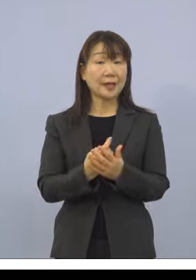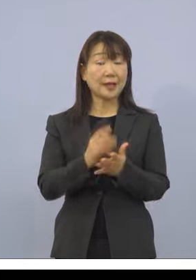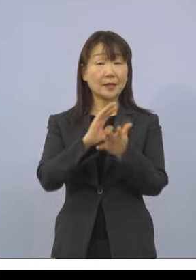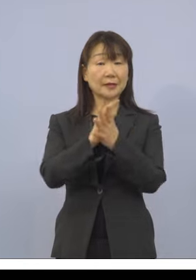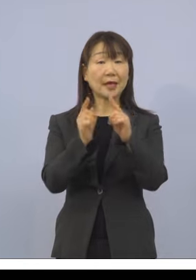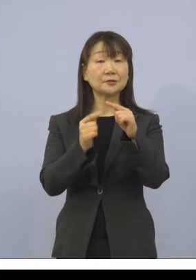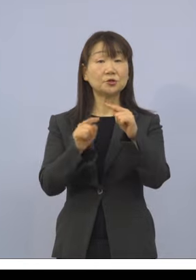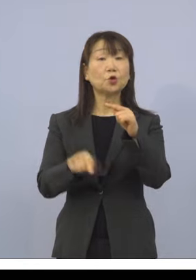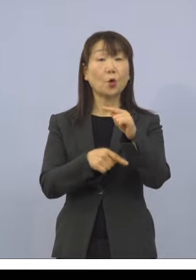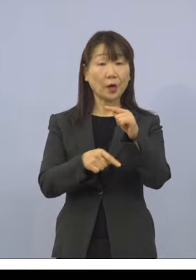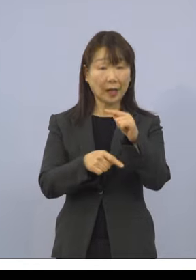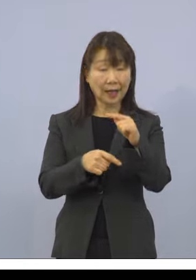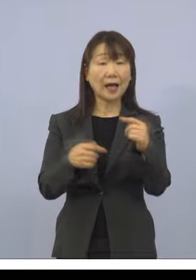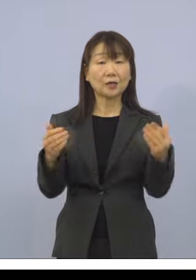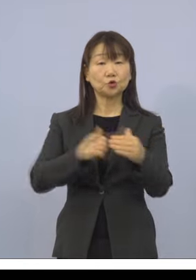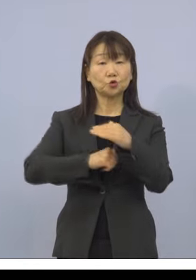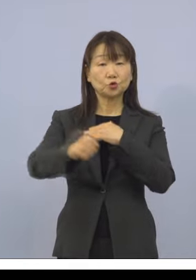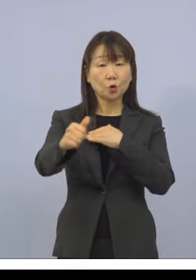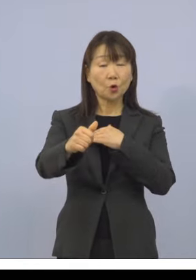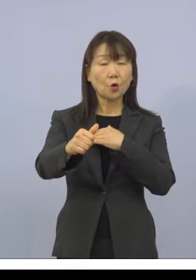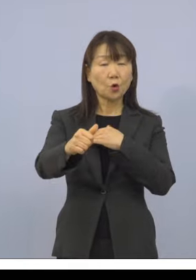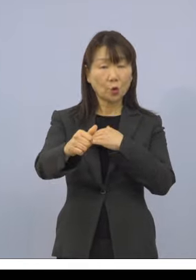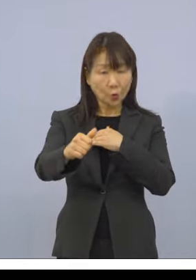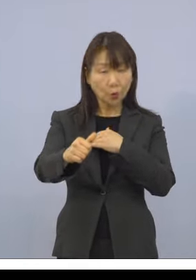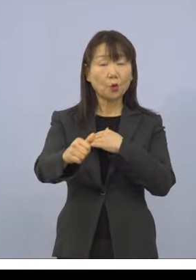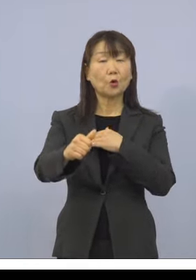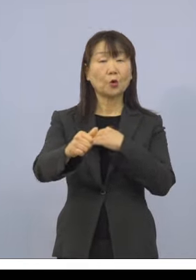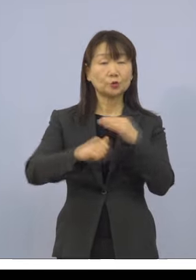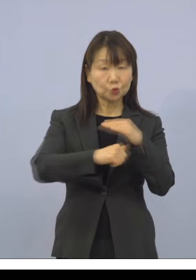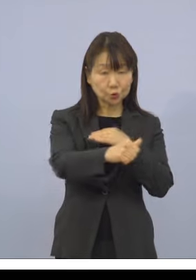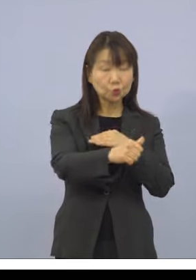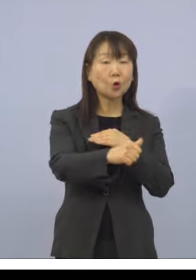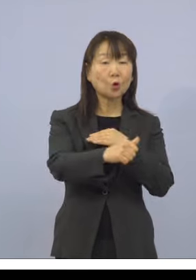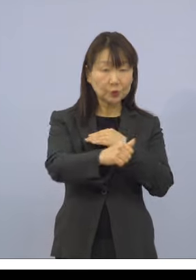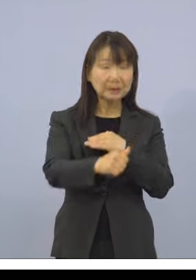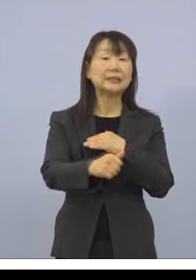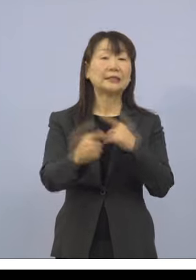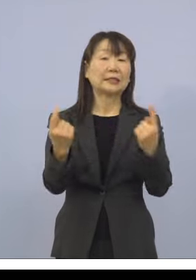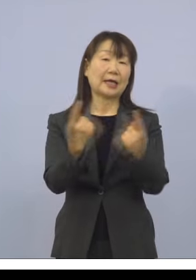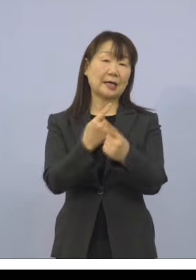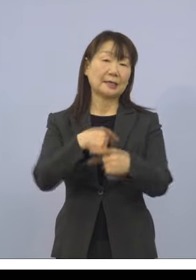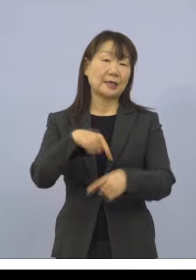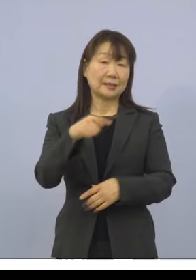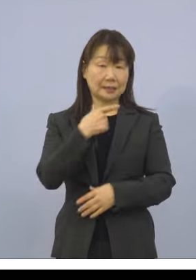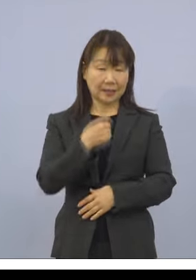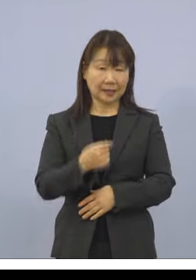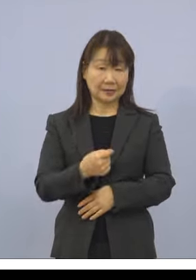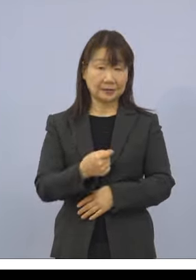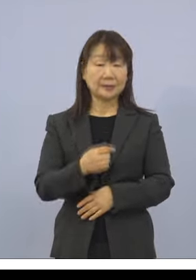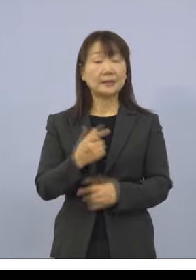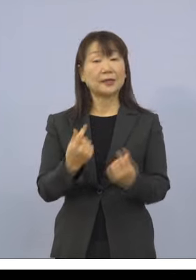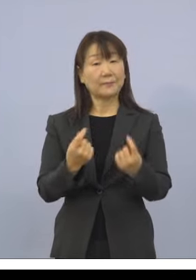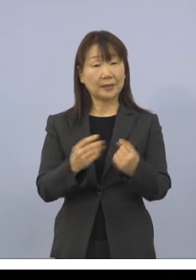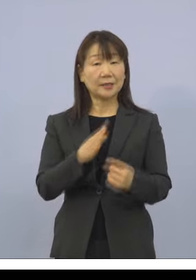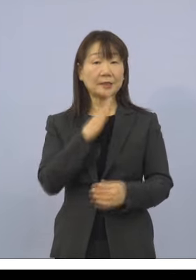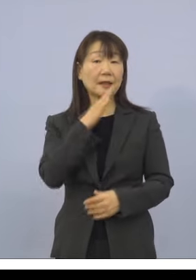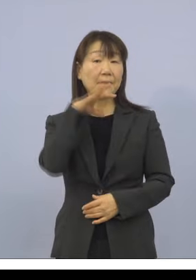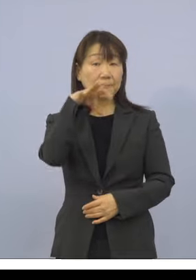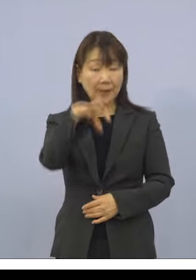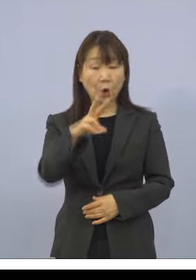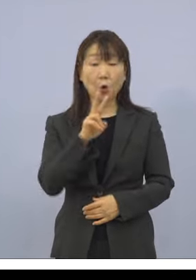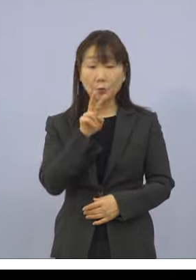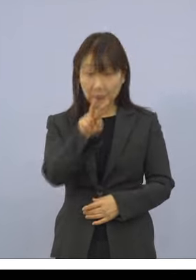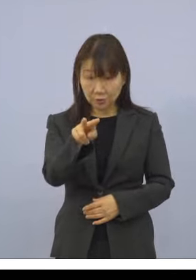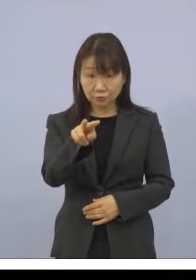から出張ベースでの仕事のやり方に変えていきたいと思っておりましてですね、やっぱり現場を見ること、そして